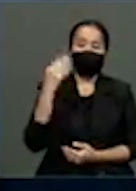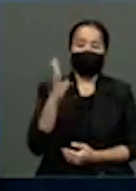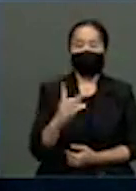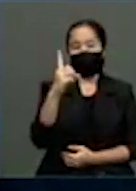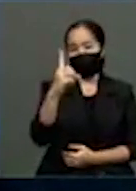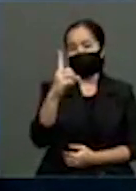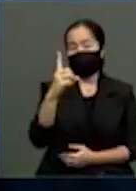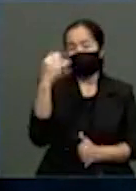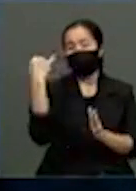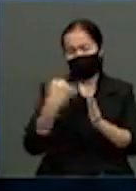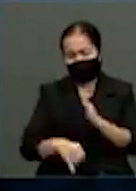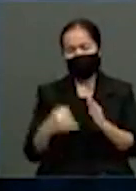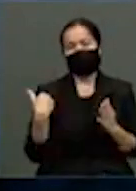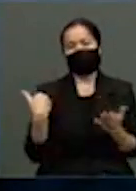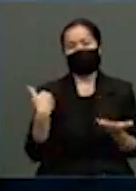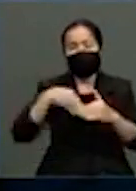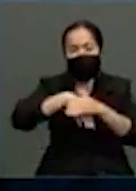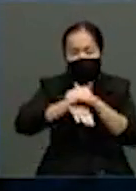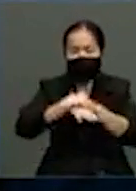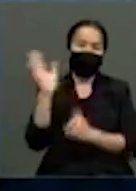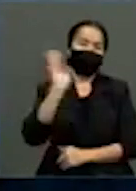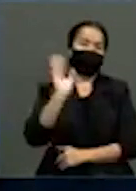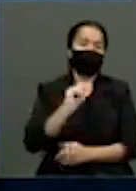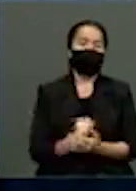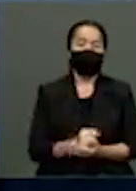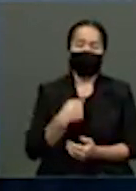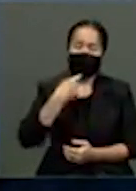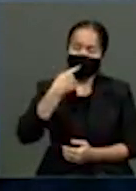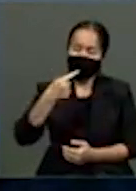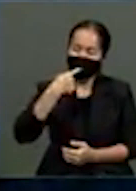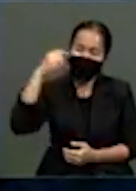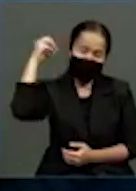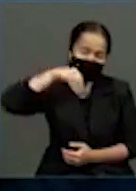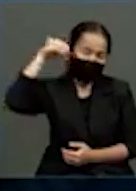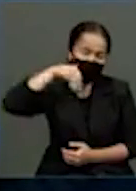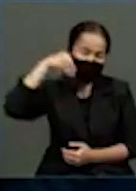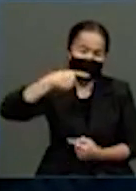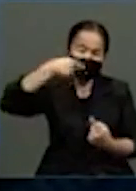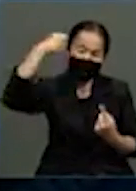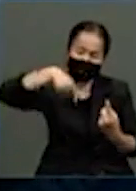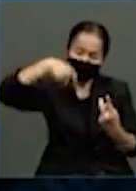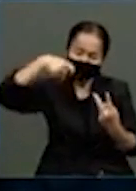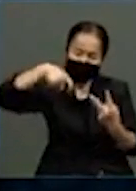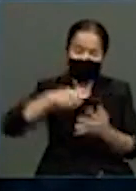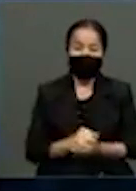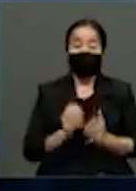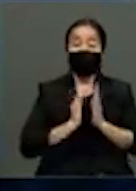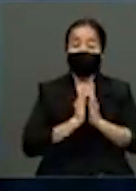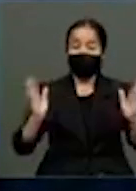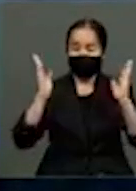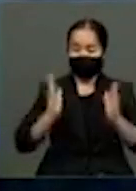ยังคงมีอยู่นะครับซึ่งตรงนี้เราก็ต้องพูดย้ำกันอยู่ทุกวันทุกวันนะครับขอขอบพระคุณ46ราย